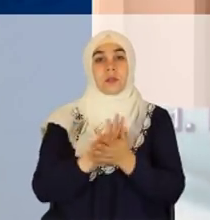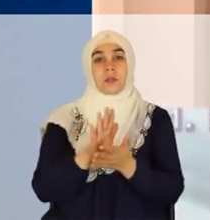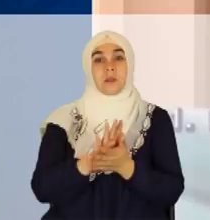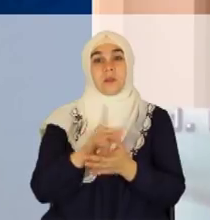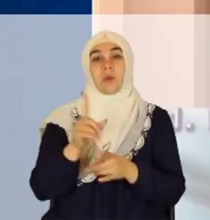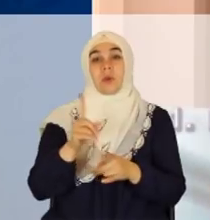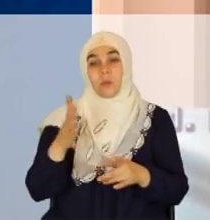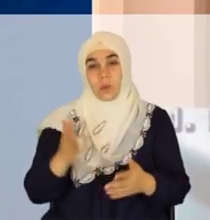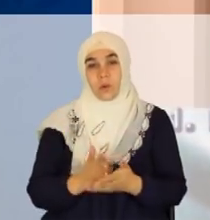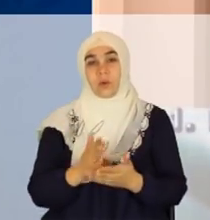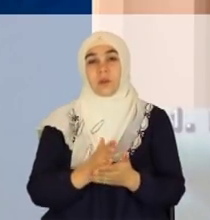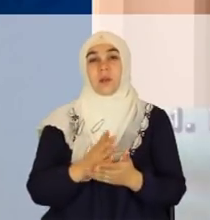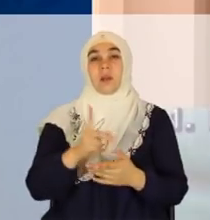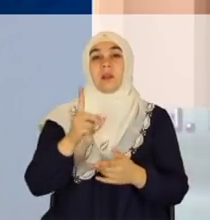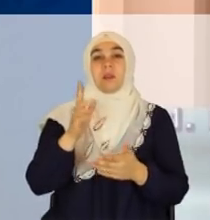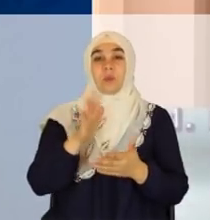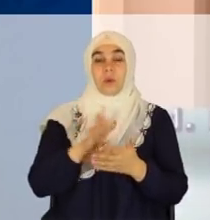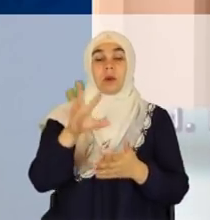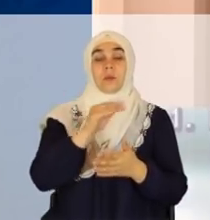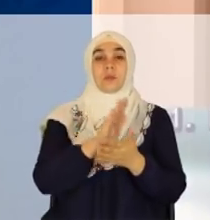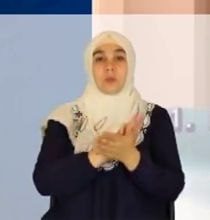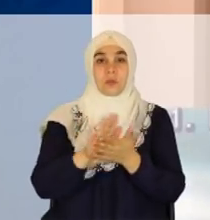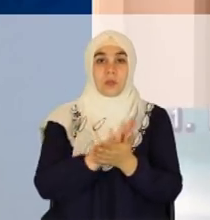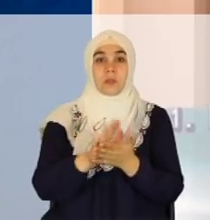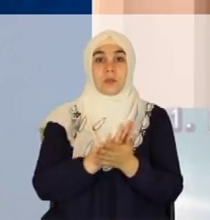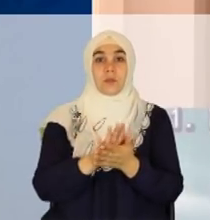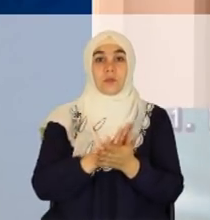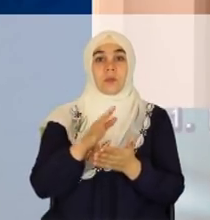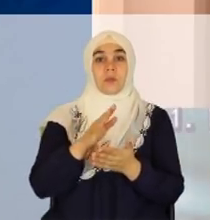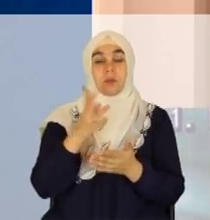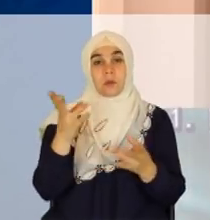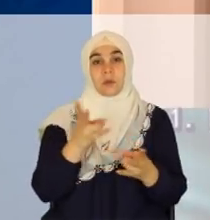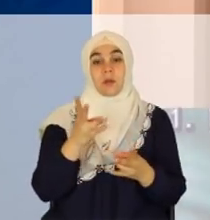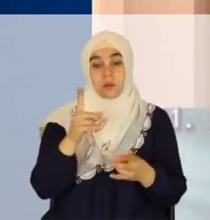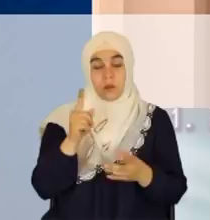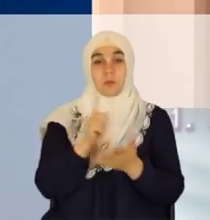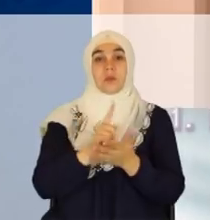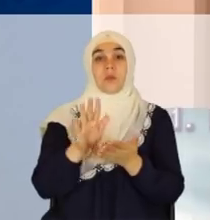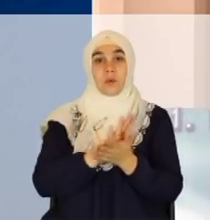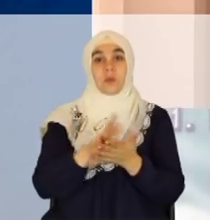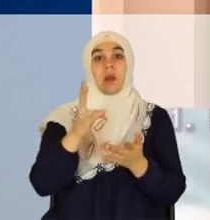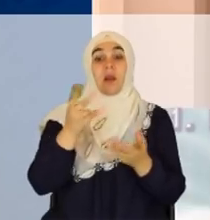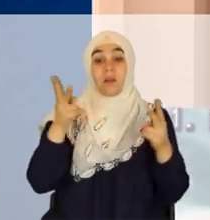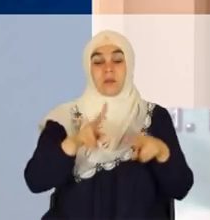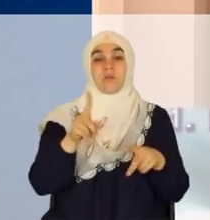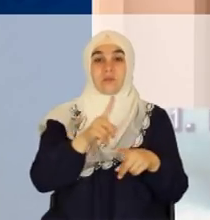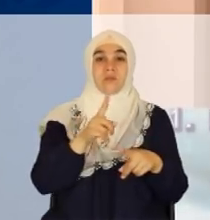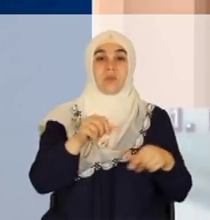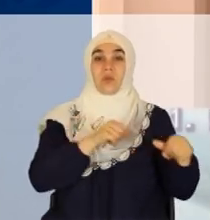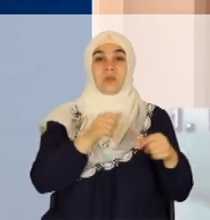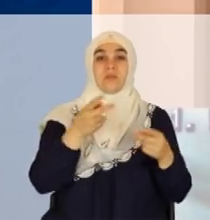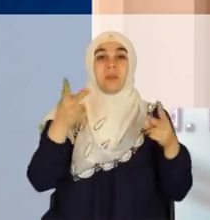chiqindilarimizdan tekkanmi? Nopok narsa tekkan. Shuni tozalamasa bo'lmaydi. Tahorat, tahorat bo'lmaydi, iblos bo'ladi, gunoh